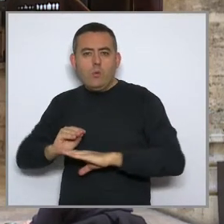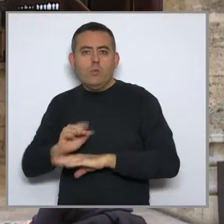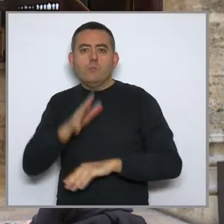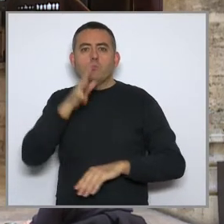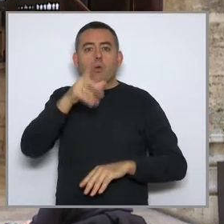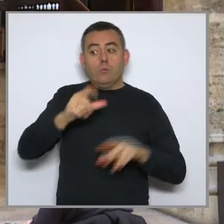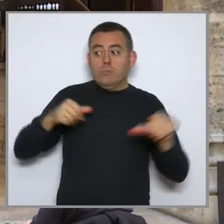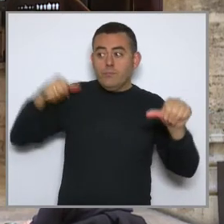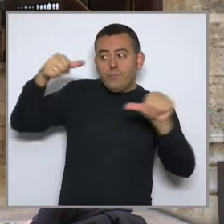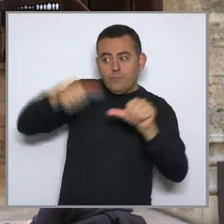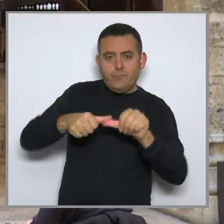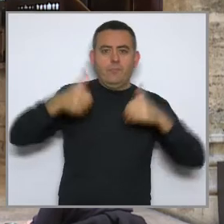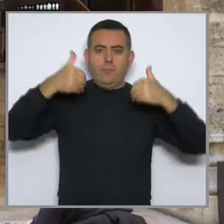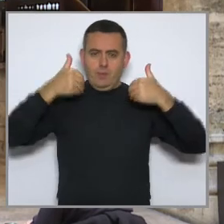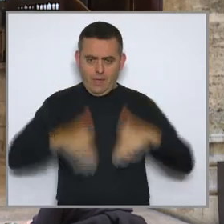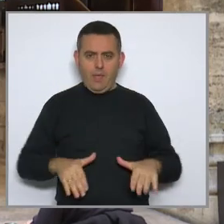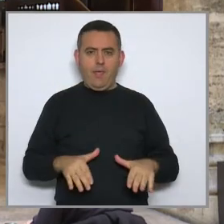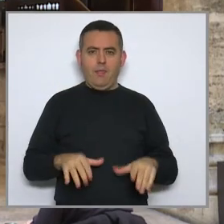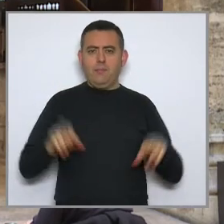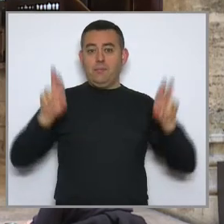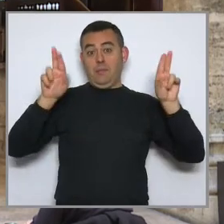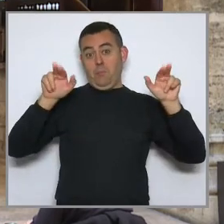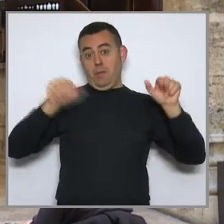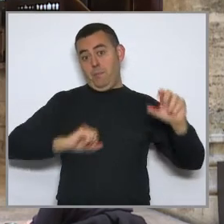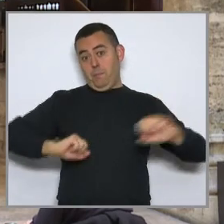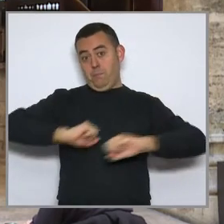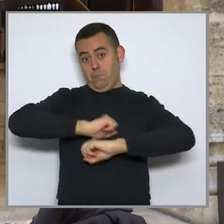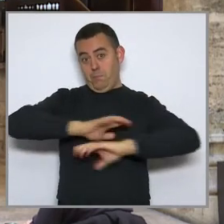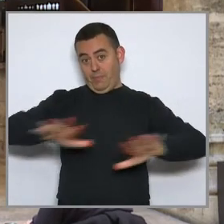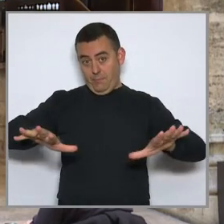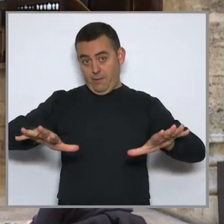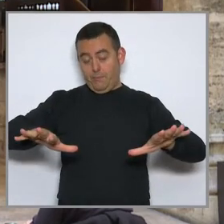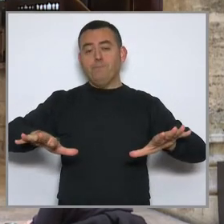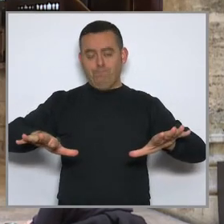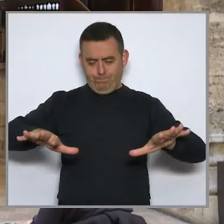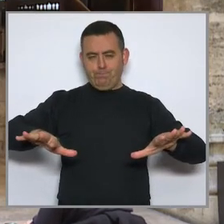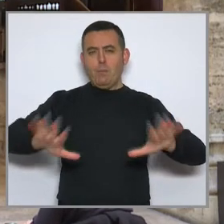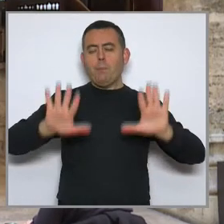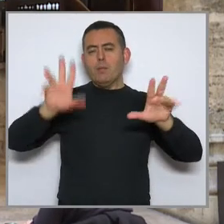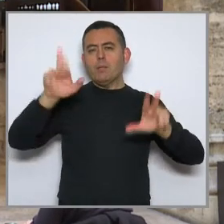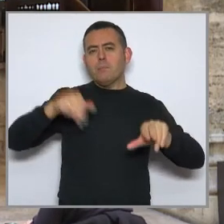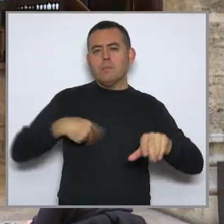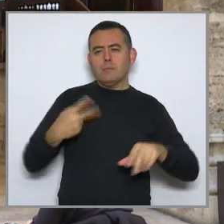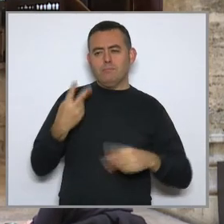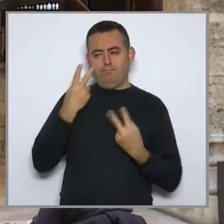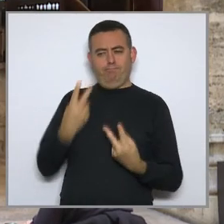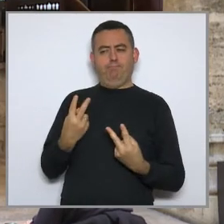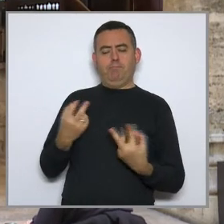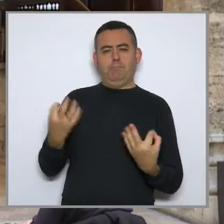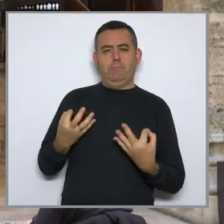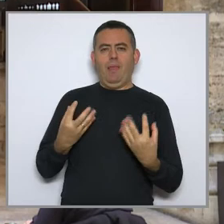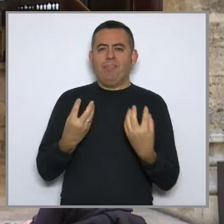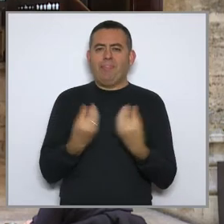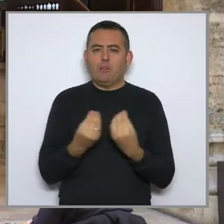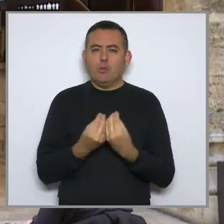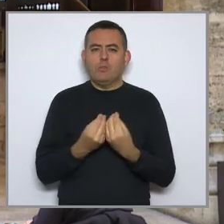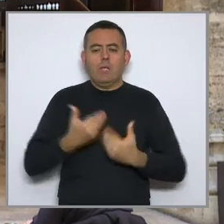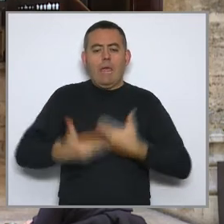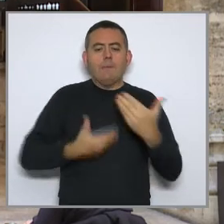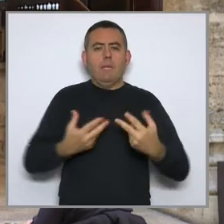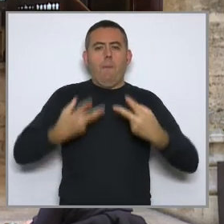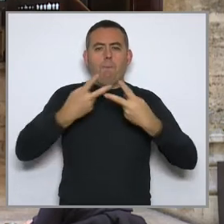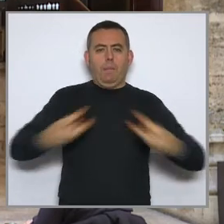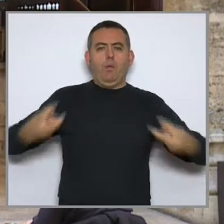fins ara en aquesta pandèmia, però hem de fixar-nos també que els dades cada vegada són pitjors en quant a la